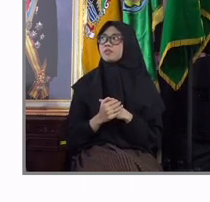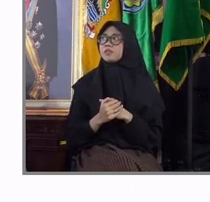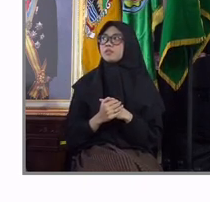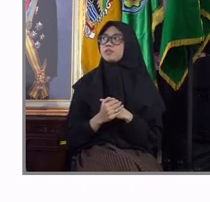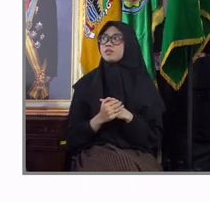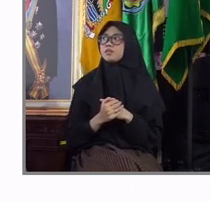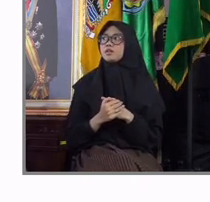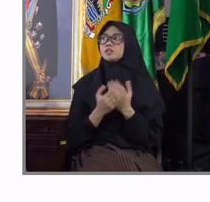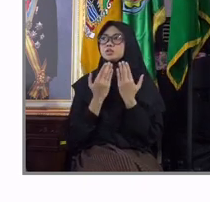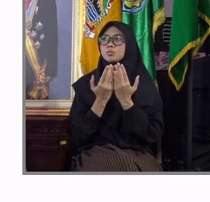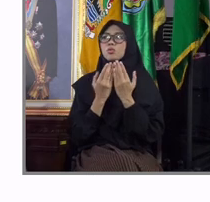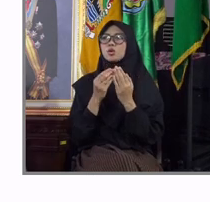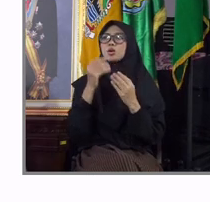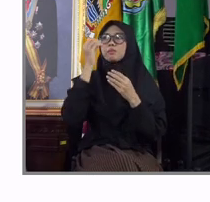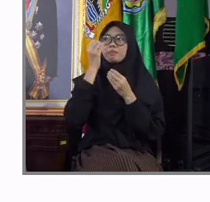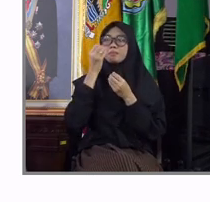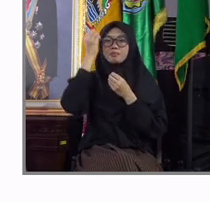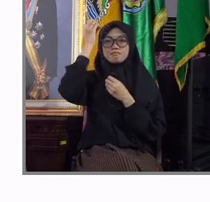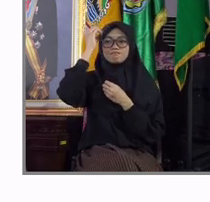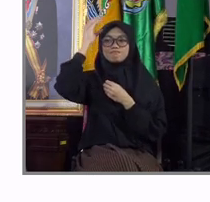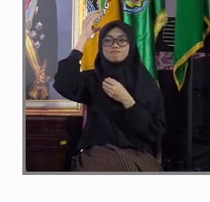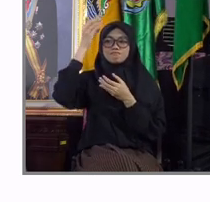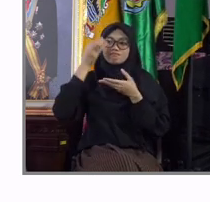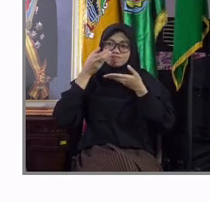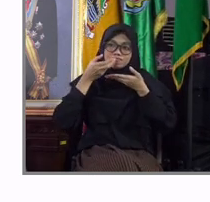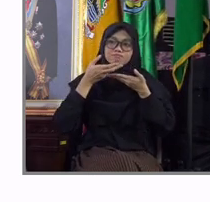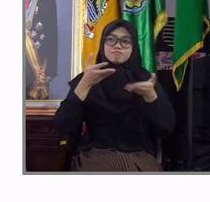mudah-mudahan menginspirasi Bapak Ibu. Kira-kira dalam kondisi seperti ini kita